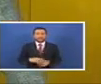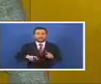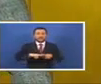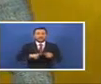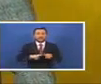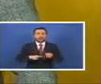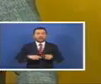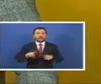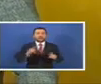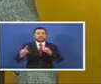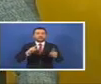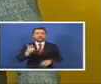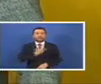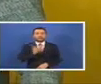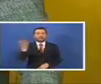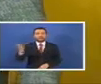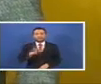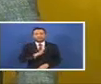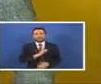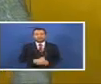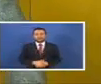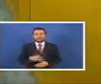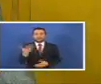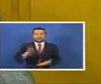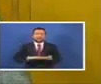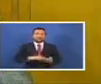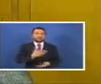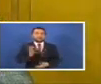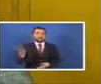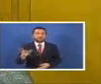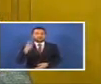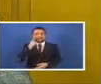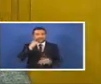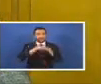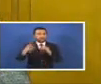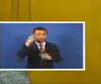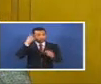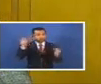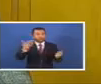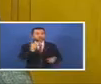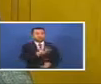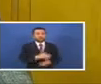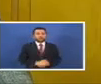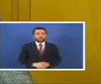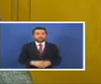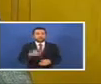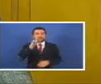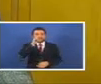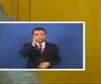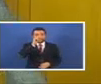Anayasa Mahkemesi diye bir kurum var. Sevgili arkadaşlar, kamuoyu unutuyor.